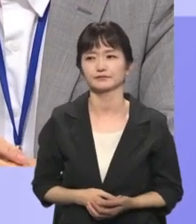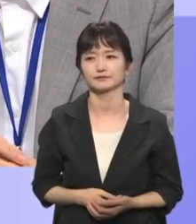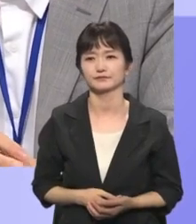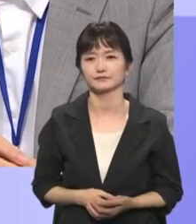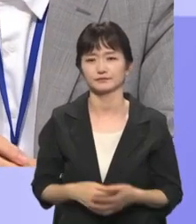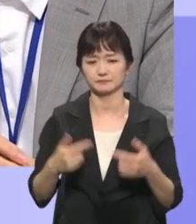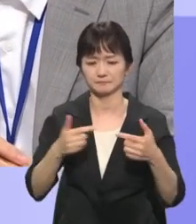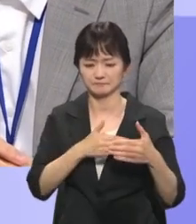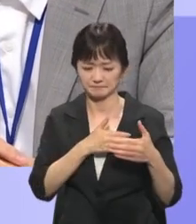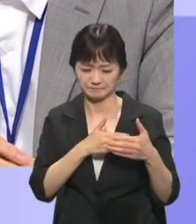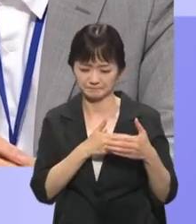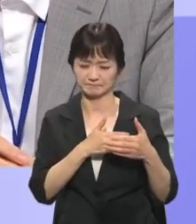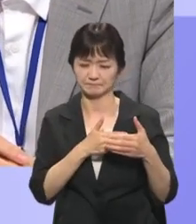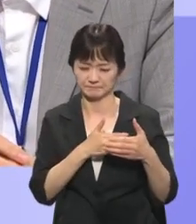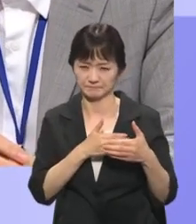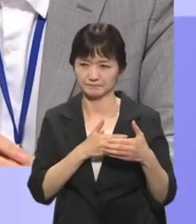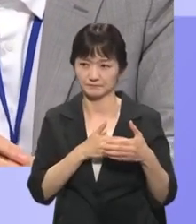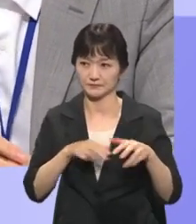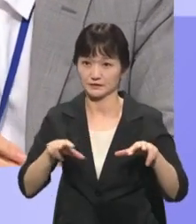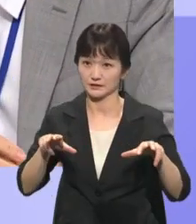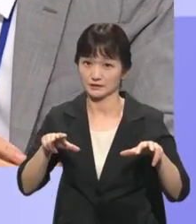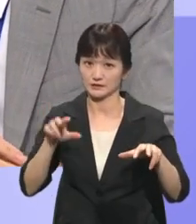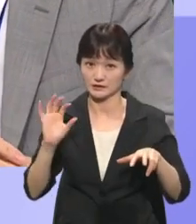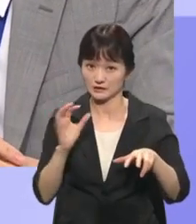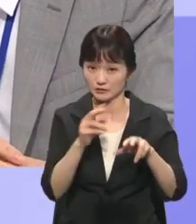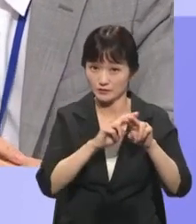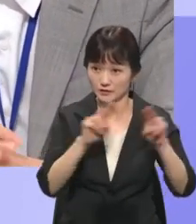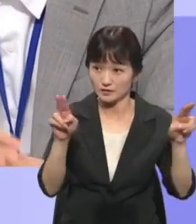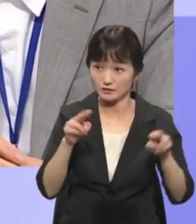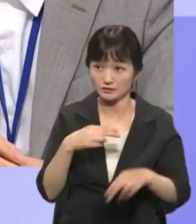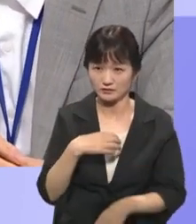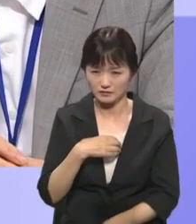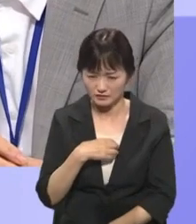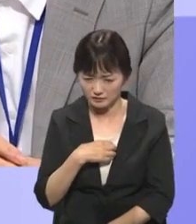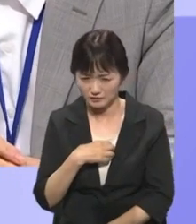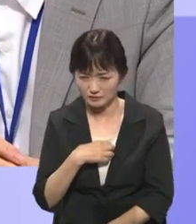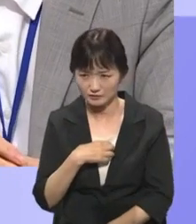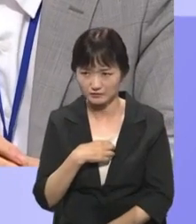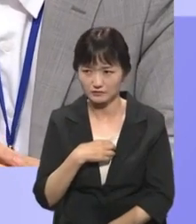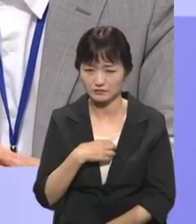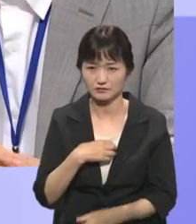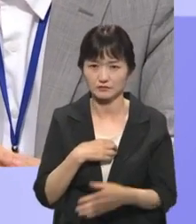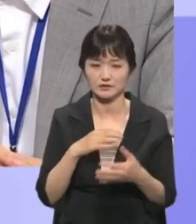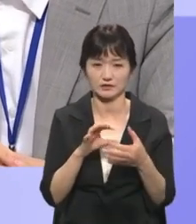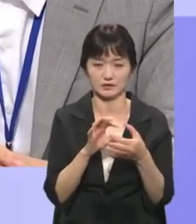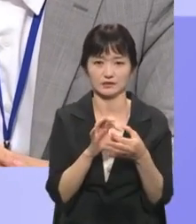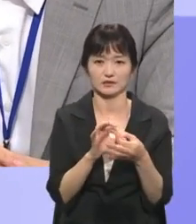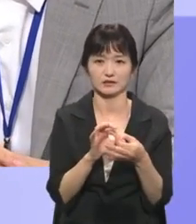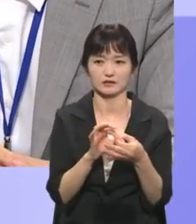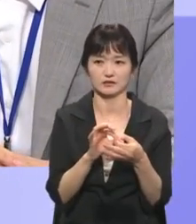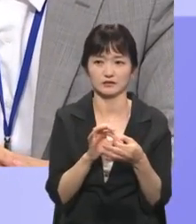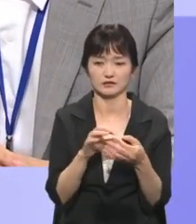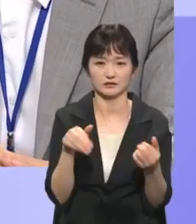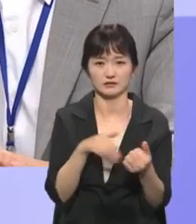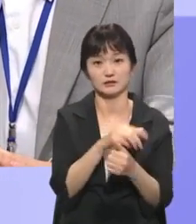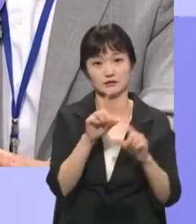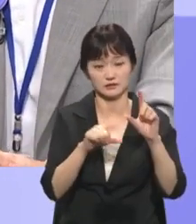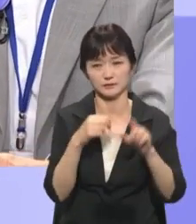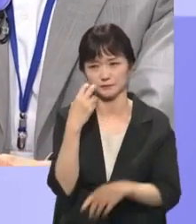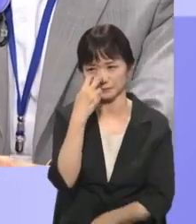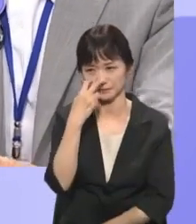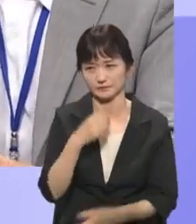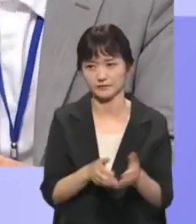항상 긴장을 놓치지 않고 지금 해제는 됐지만 경계강화 기관에 네. 지금 상황도 대처하고 있습니다. 아, 시민의 한 사람으로서 네.